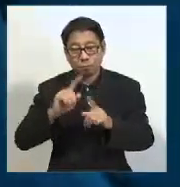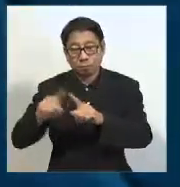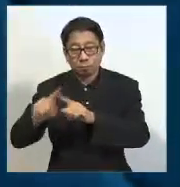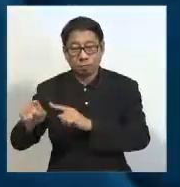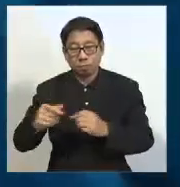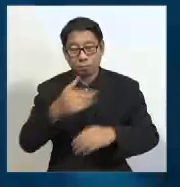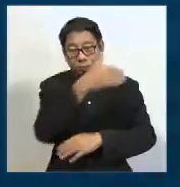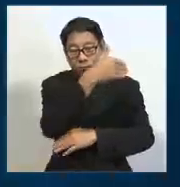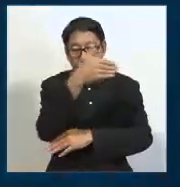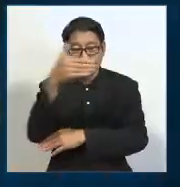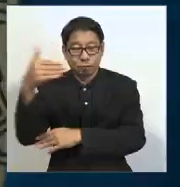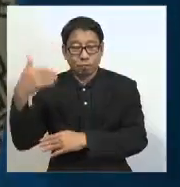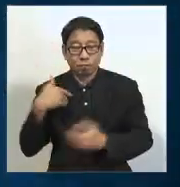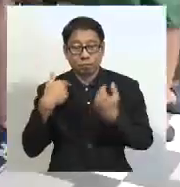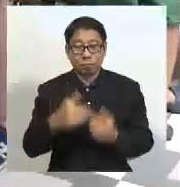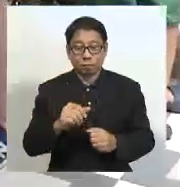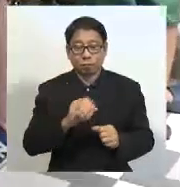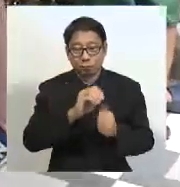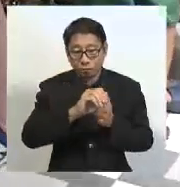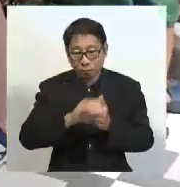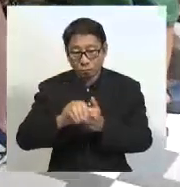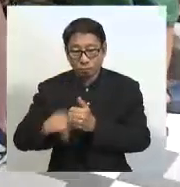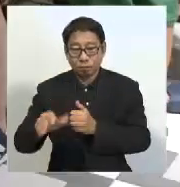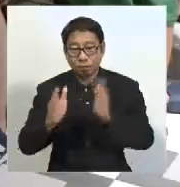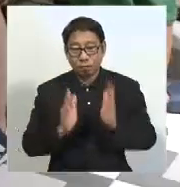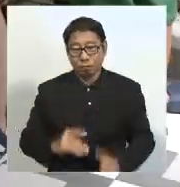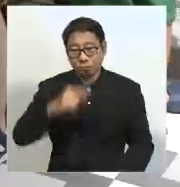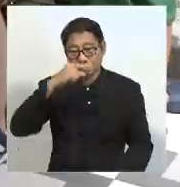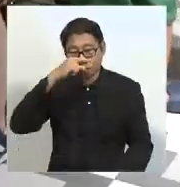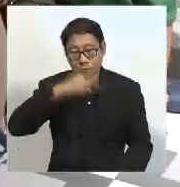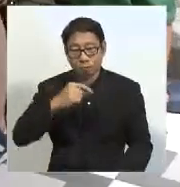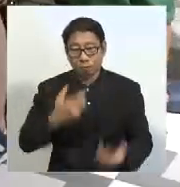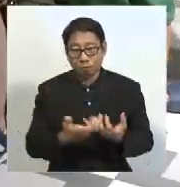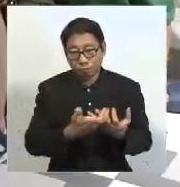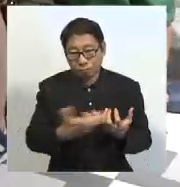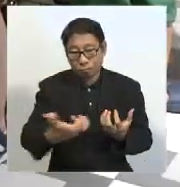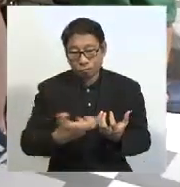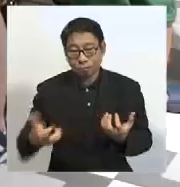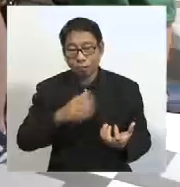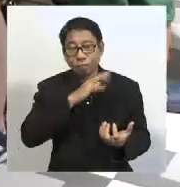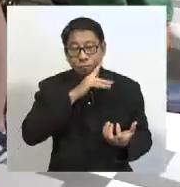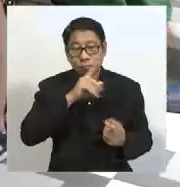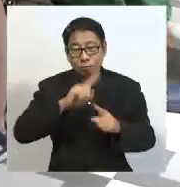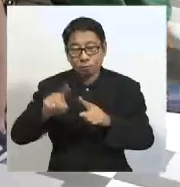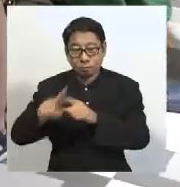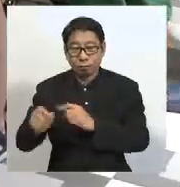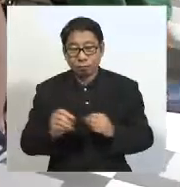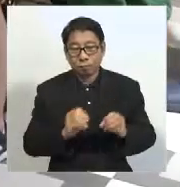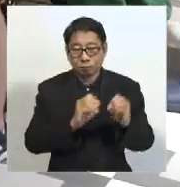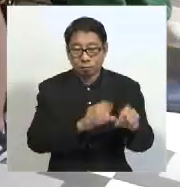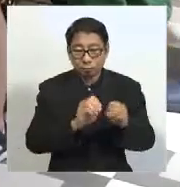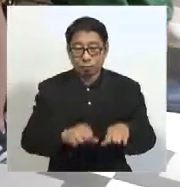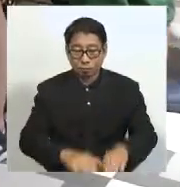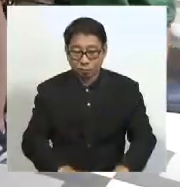านาประเทศรวมถึงจะมีการปลูกฝังให้คนไทยรู้จักการแยกขยะให้ถูกวิธีสอนกันตั้งแต่เ